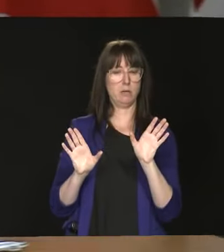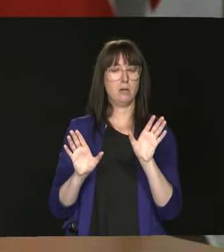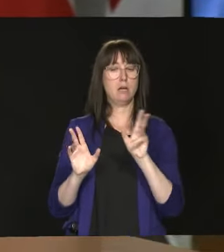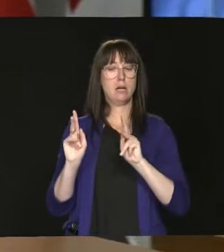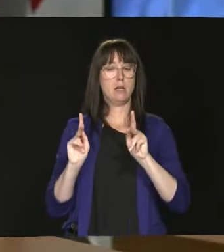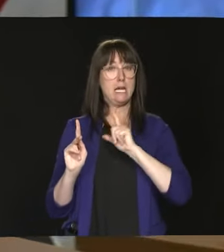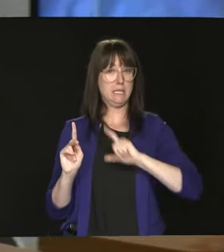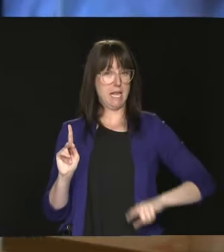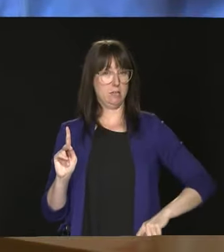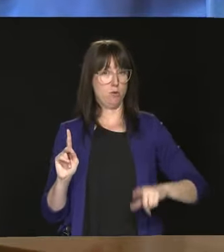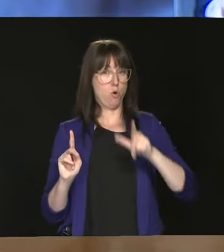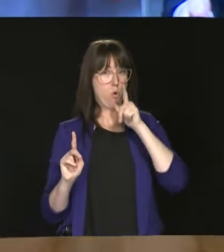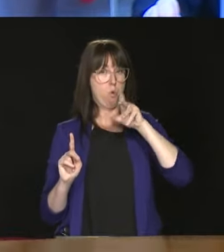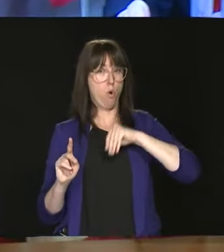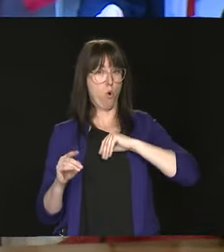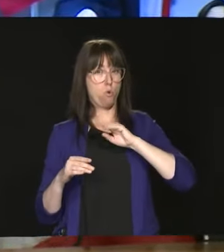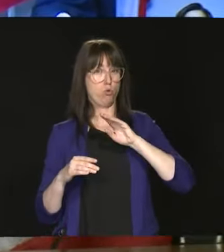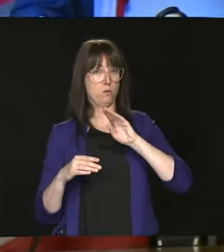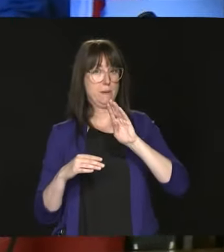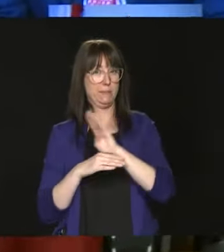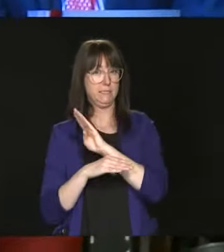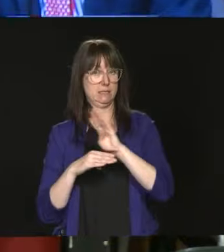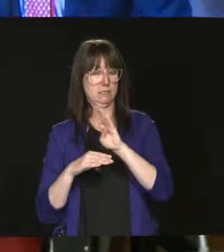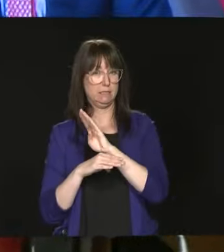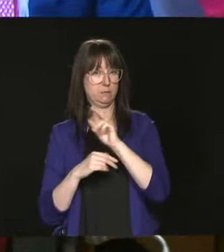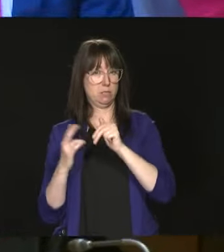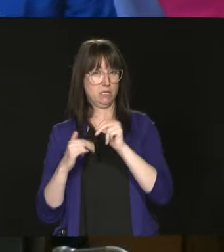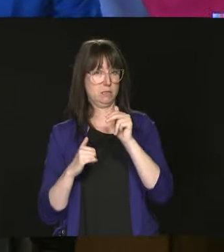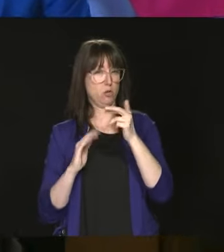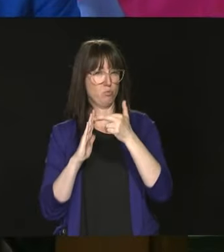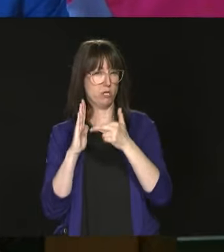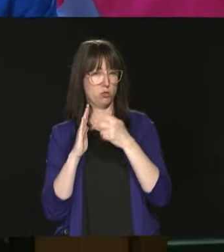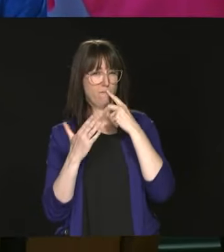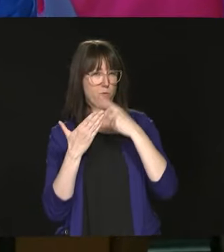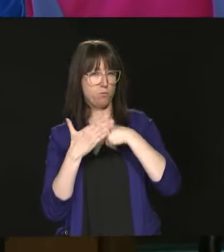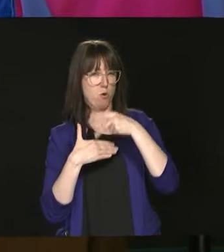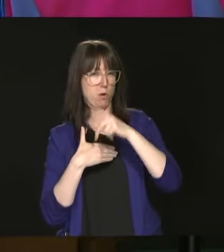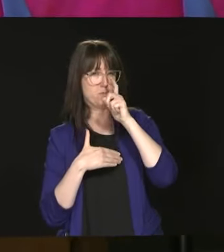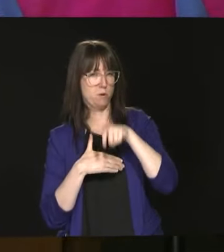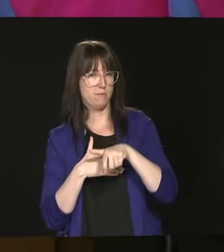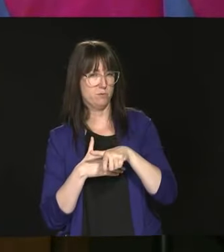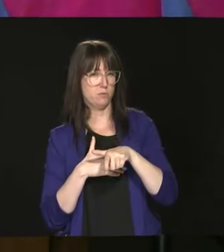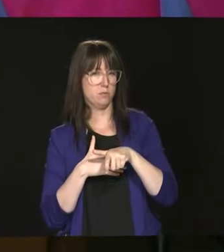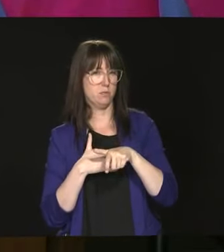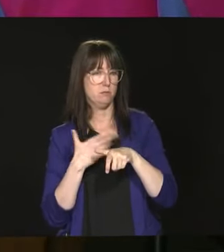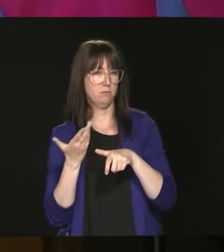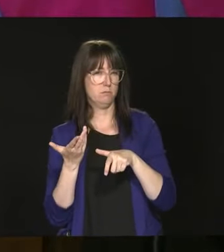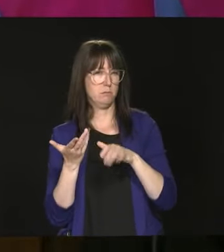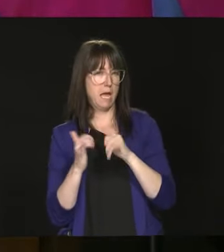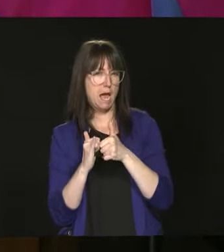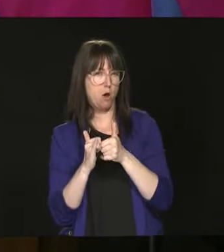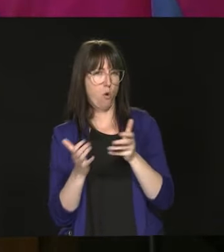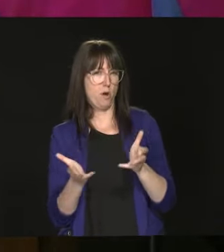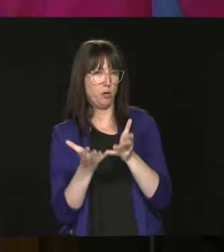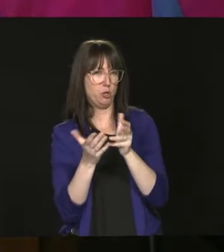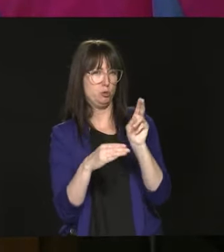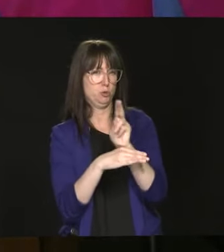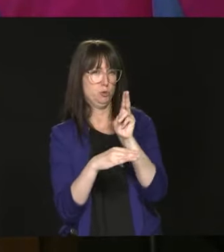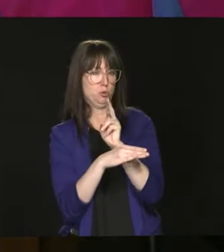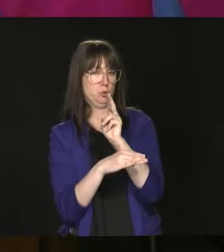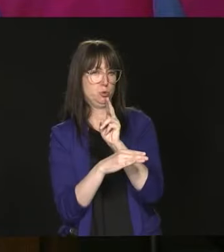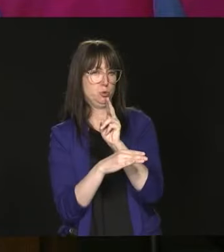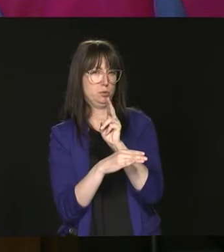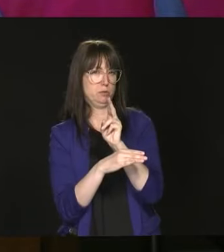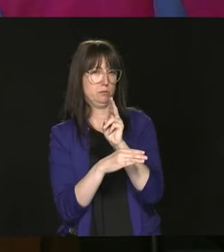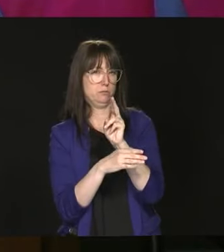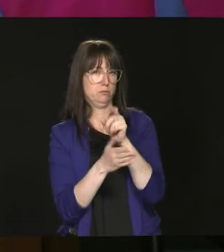Comment allez-vous les inciter à le faire alors qu'ils devront quand même payer 25% 50% du will loyer. still have to pay